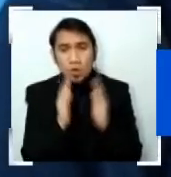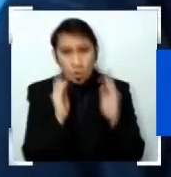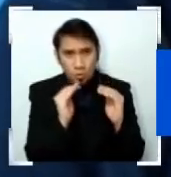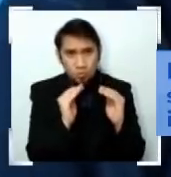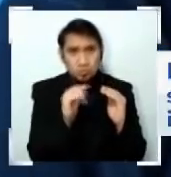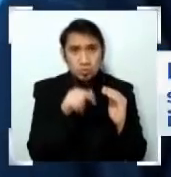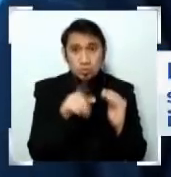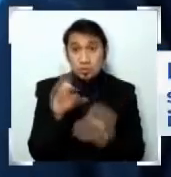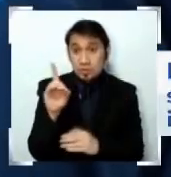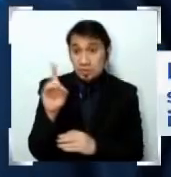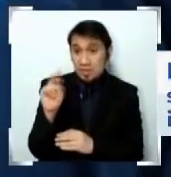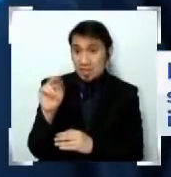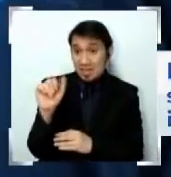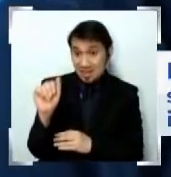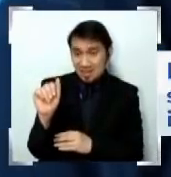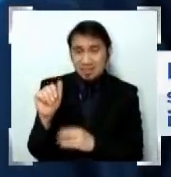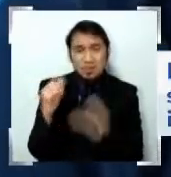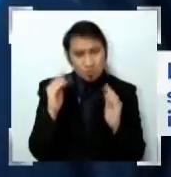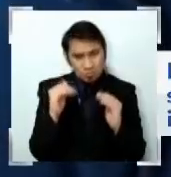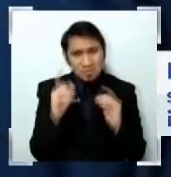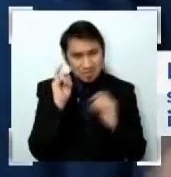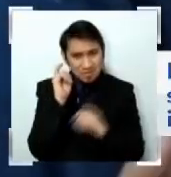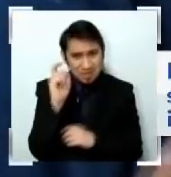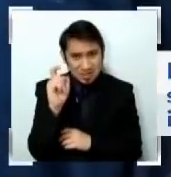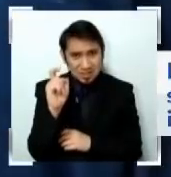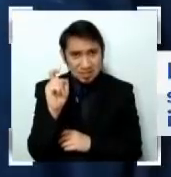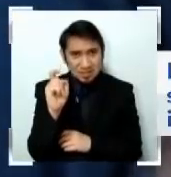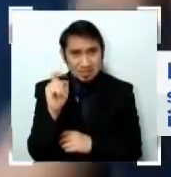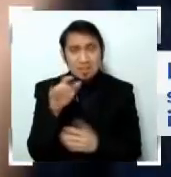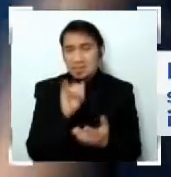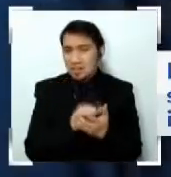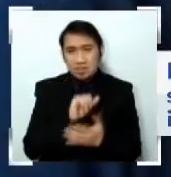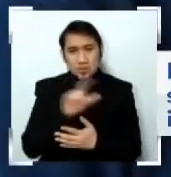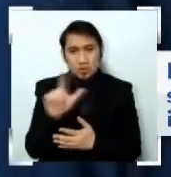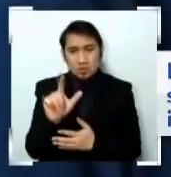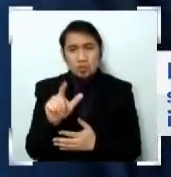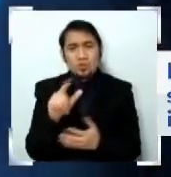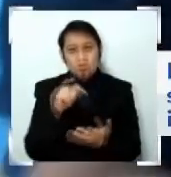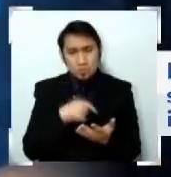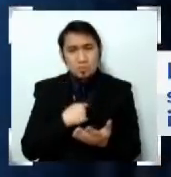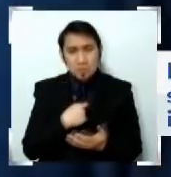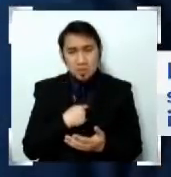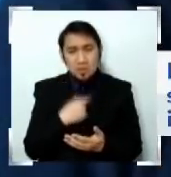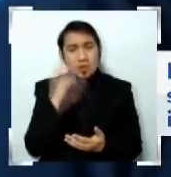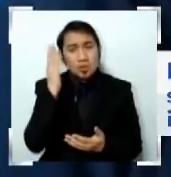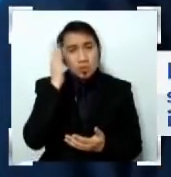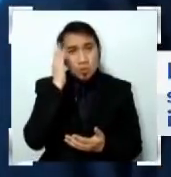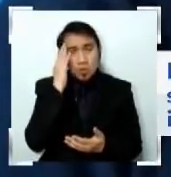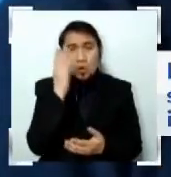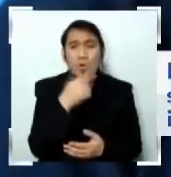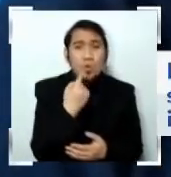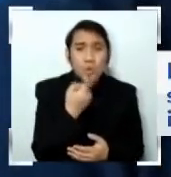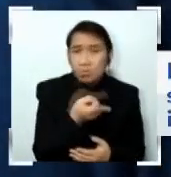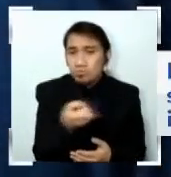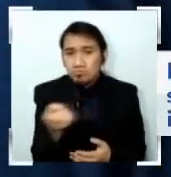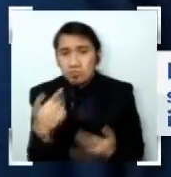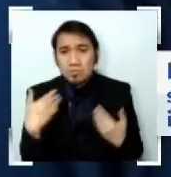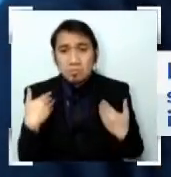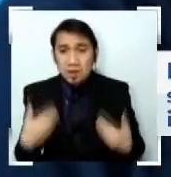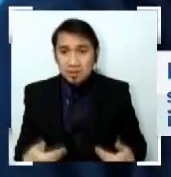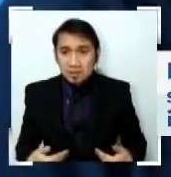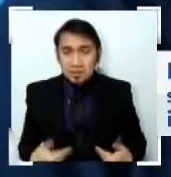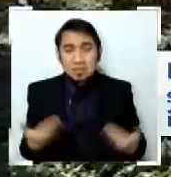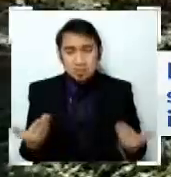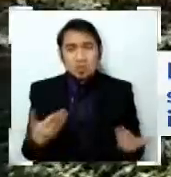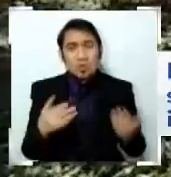test. Yun lang po, wala na pong iba. Para malaman ko na po kung siya ba talaga, para makuha namin na. Para mailibing